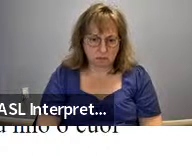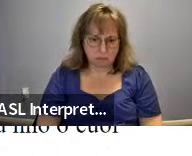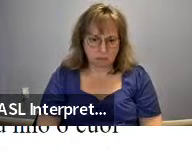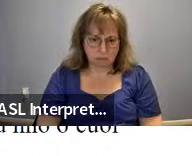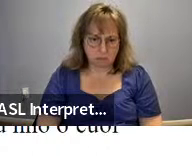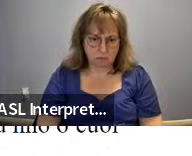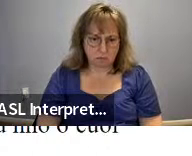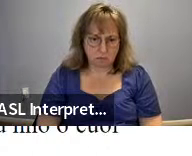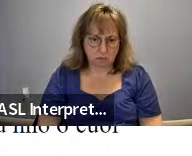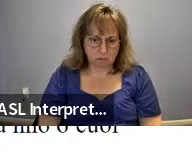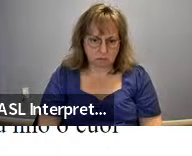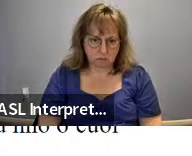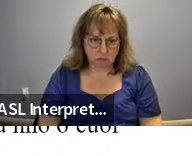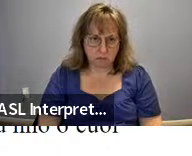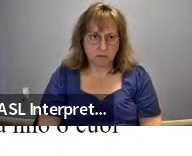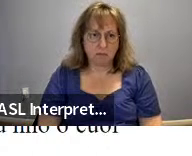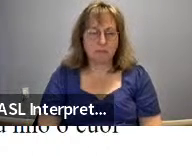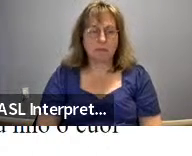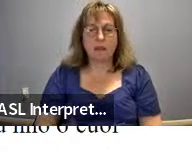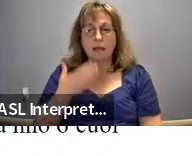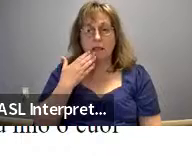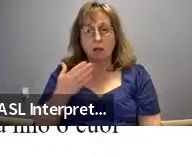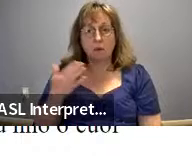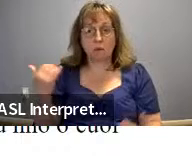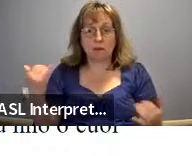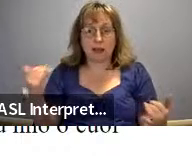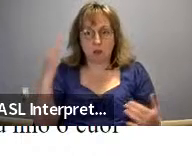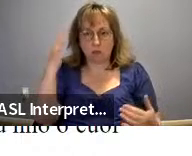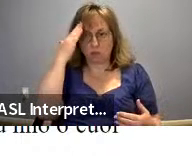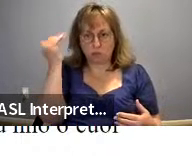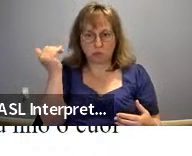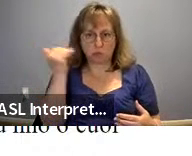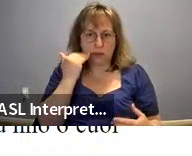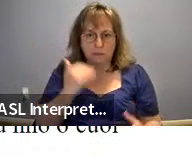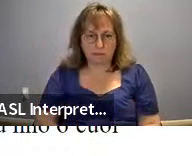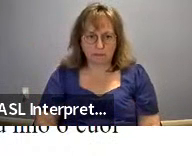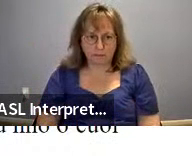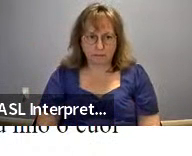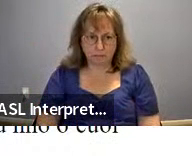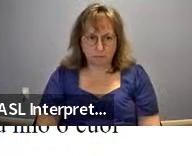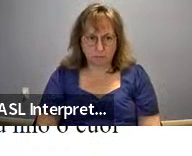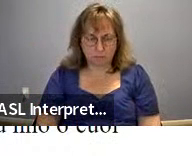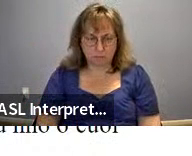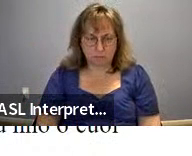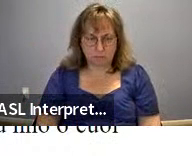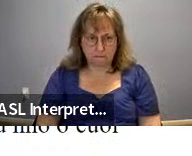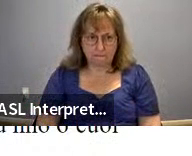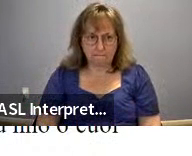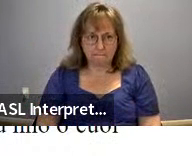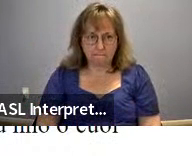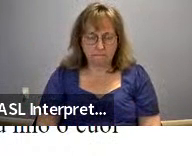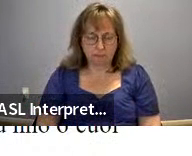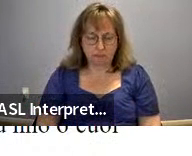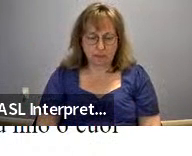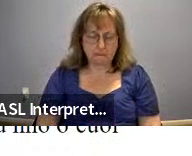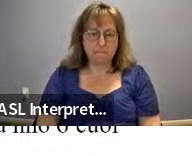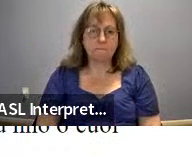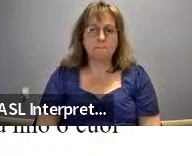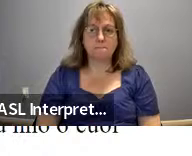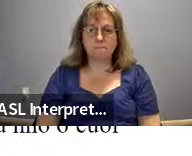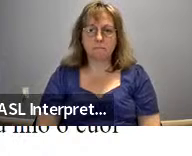Thank you. And Young-sing for Korean. 안녕하세요. 한국어 통역 서비스를